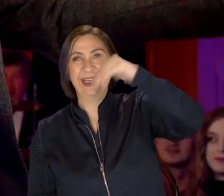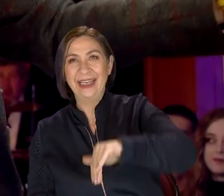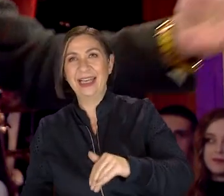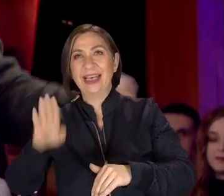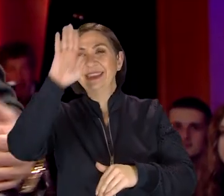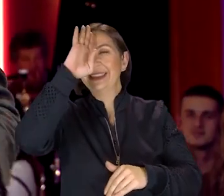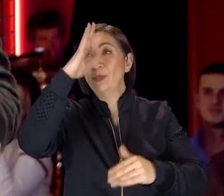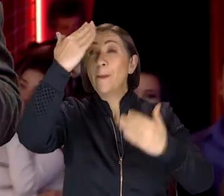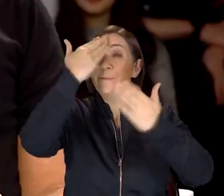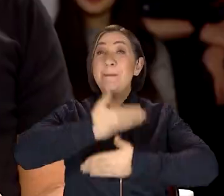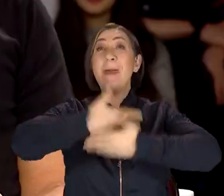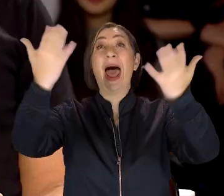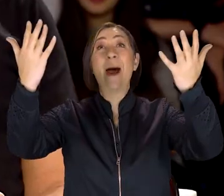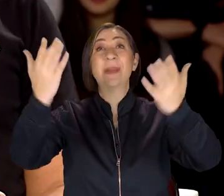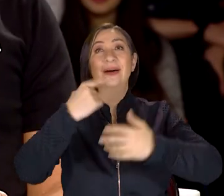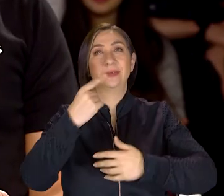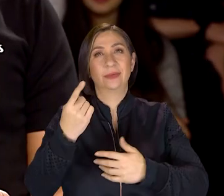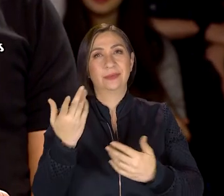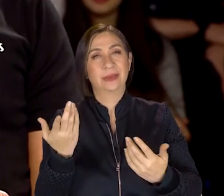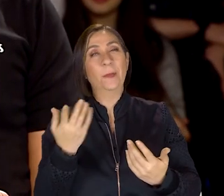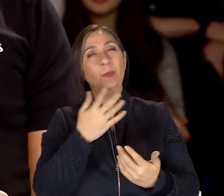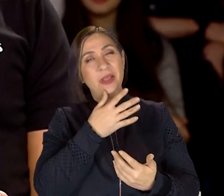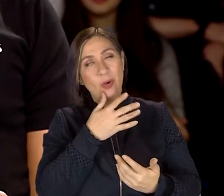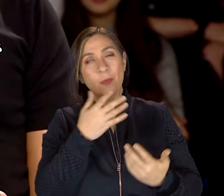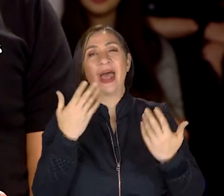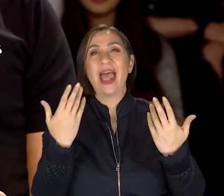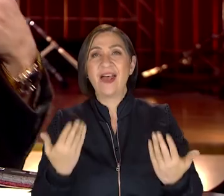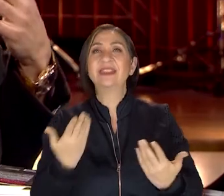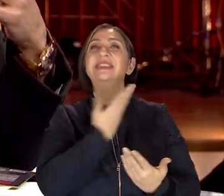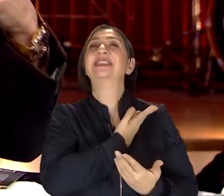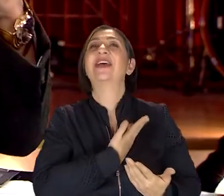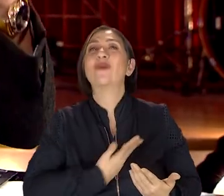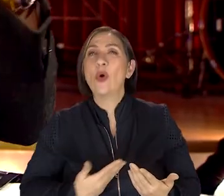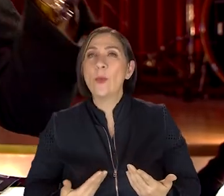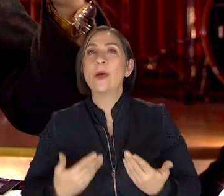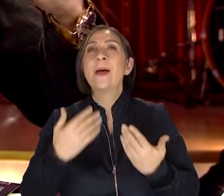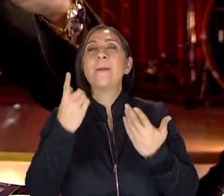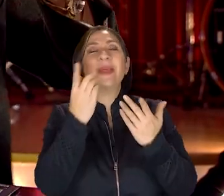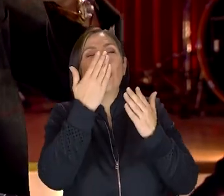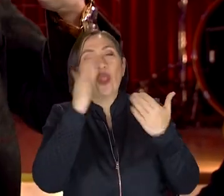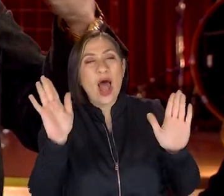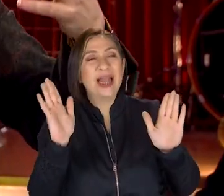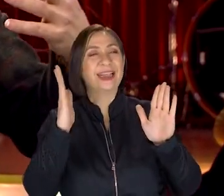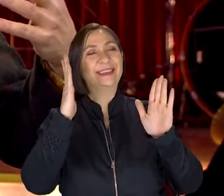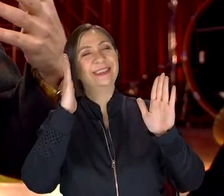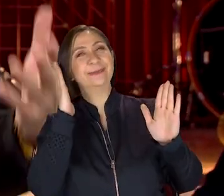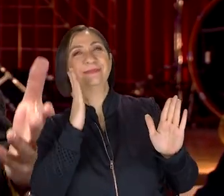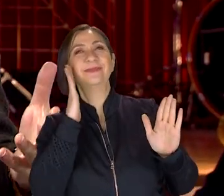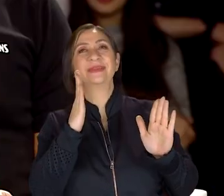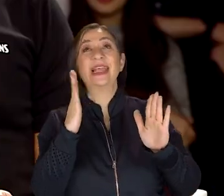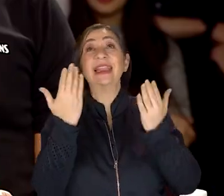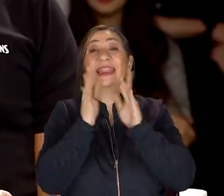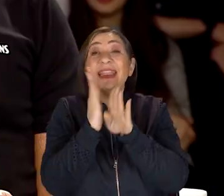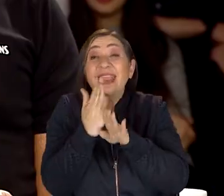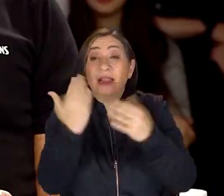İstanbul'u selamlıyor. Yani biliyorum, evet, yani bayılıyorum ona. Yani bir saflıkla böyle niye